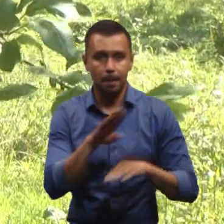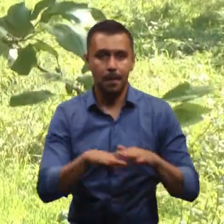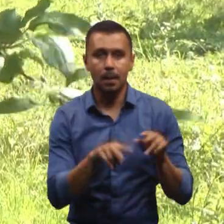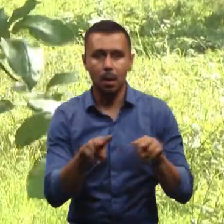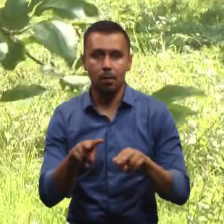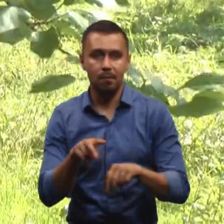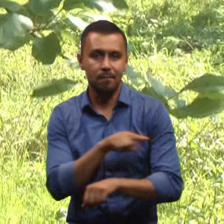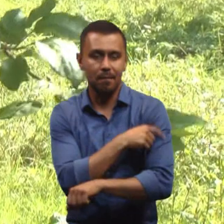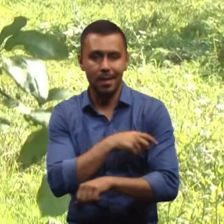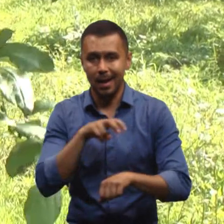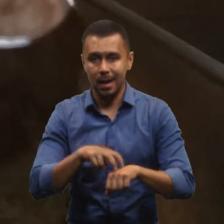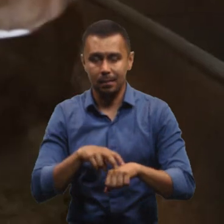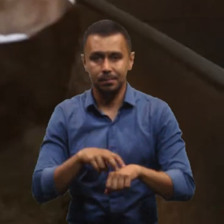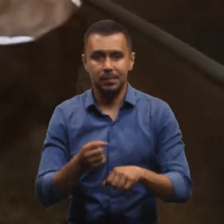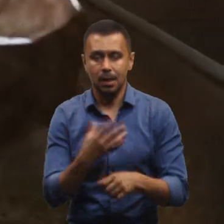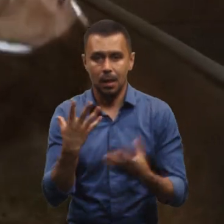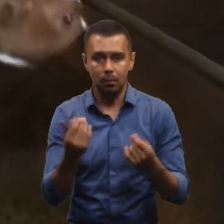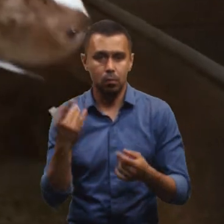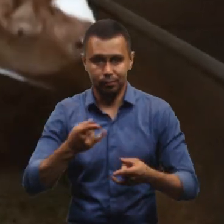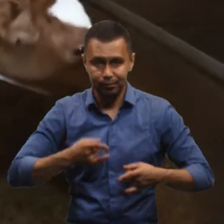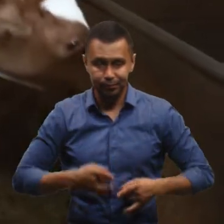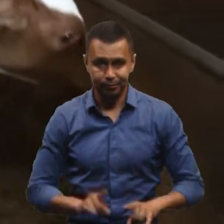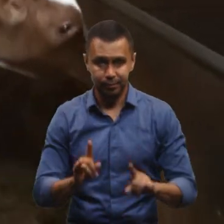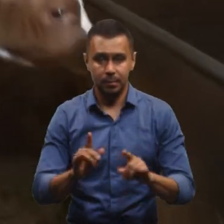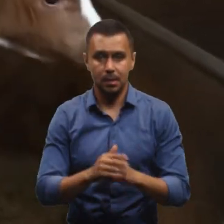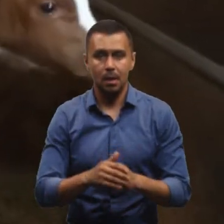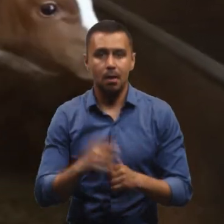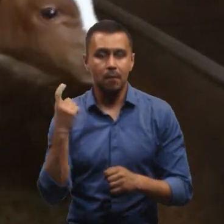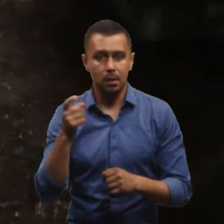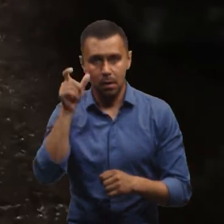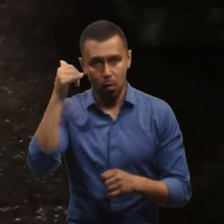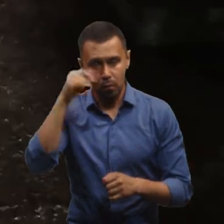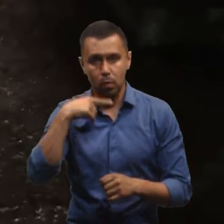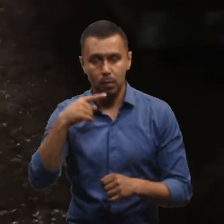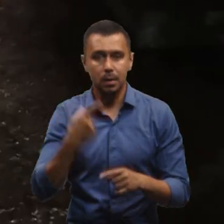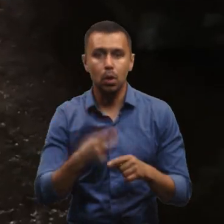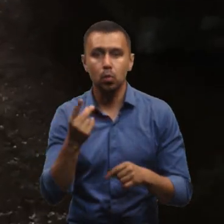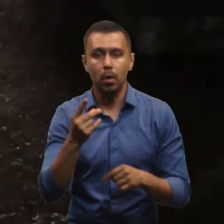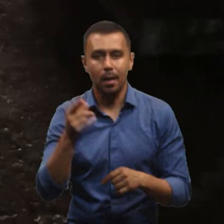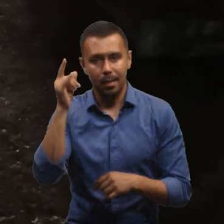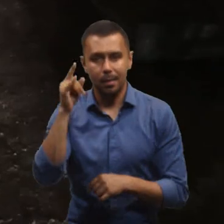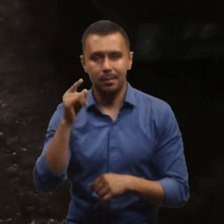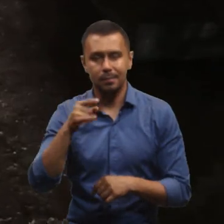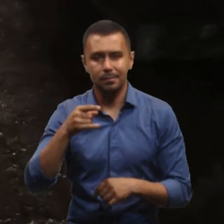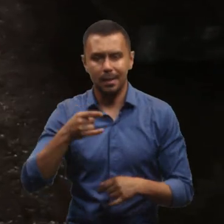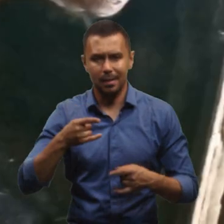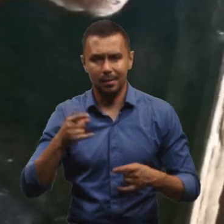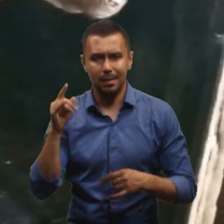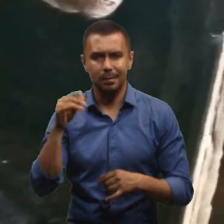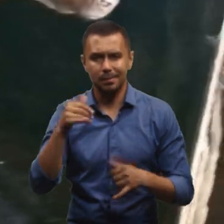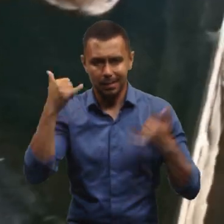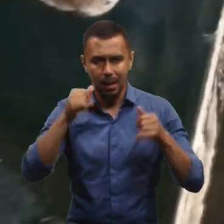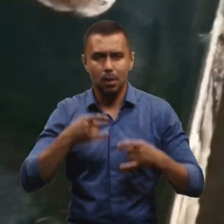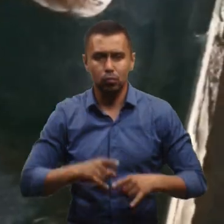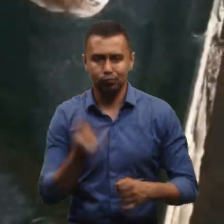наглядом ветлікарів. Кілька днів тому отелилась. Власниця коровини на камеру розповіла, це друге теля народилось здоровим, але худим.